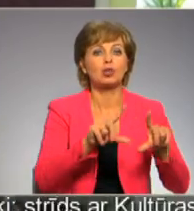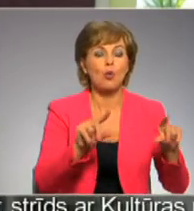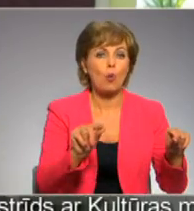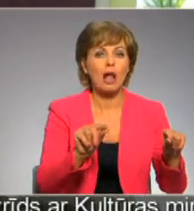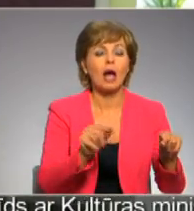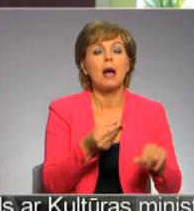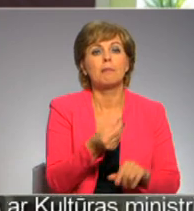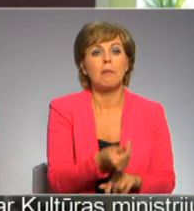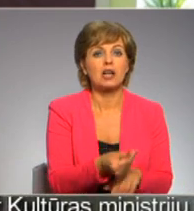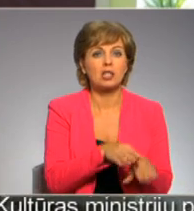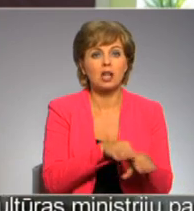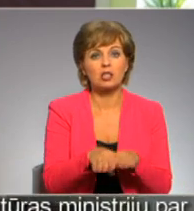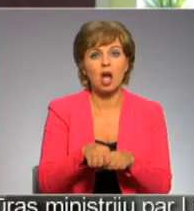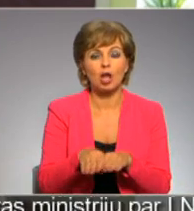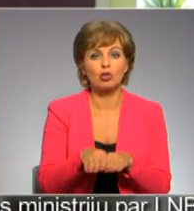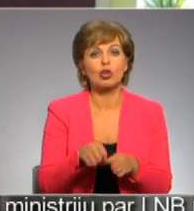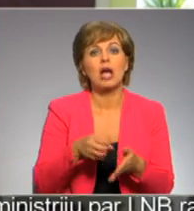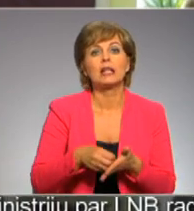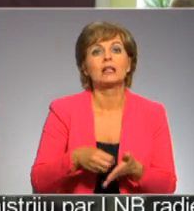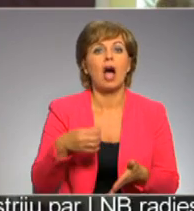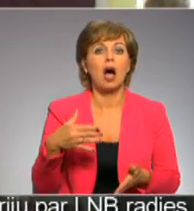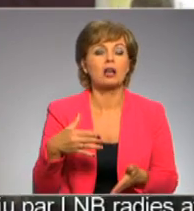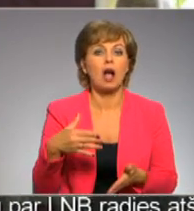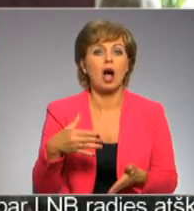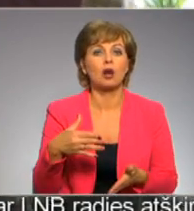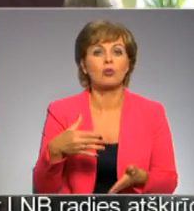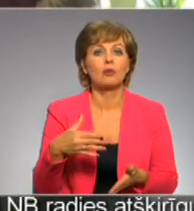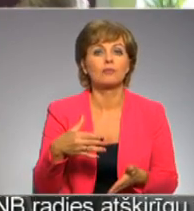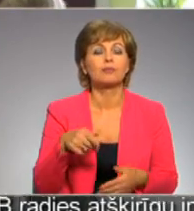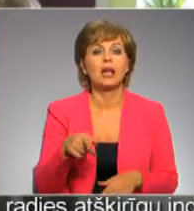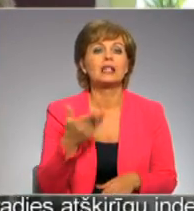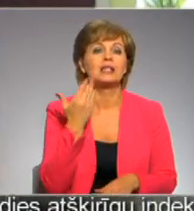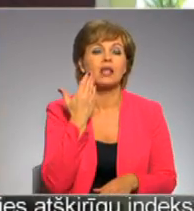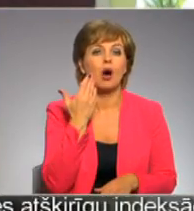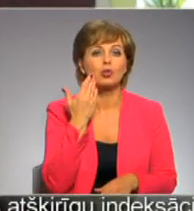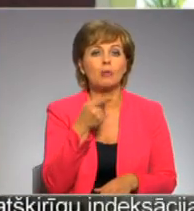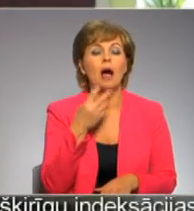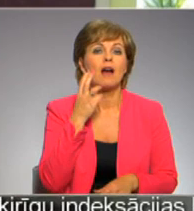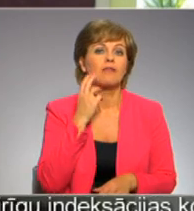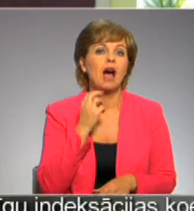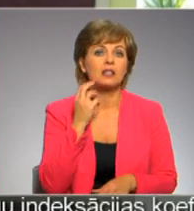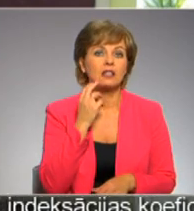maksā salīdzinoši dārgāk, jā, tādu ir tas saucamais gan vecāku